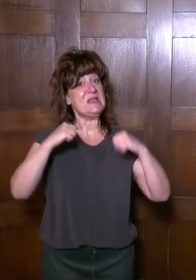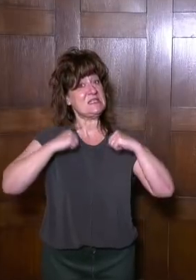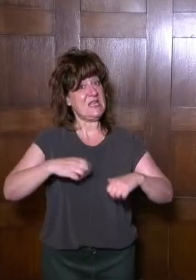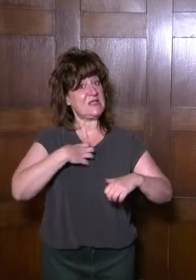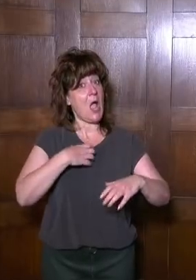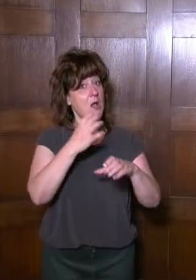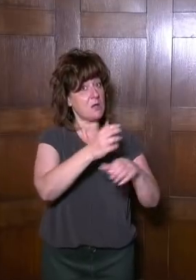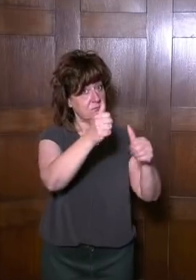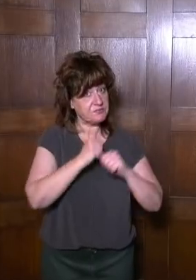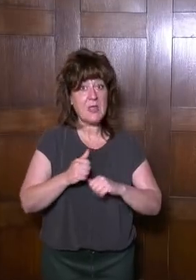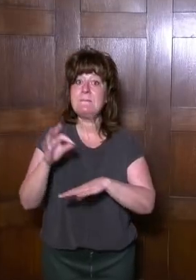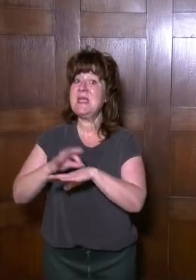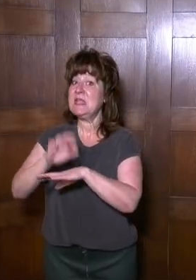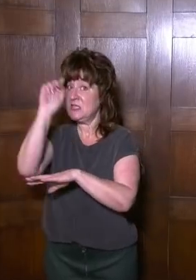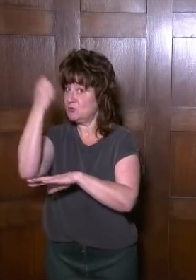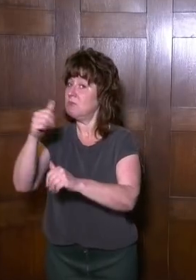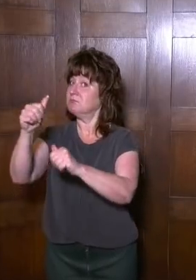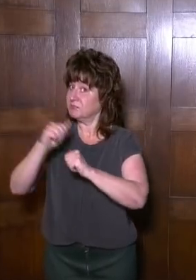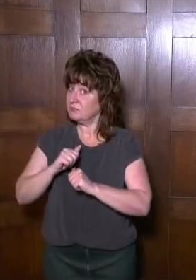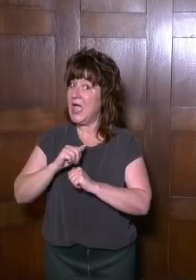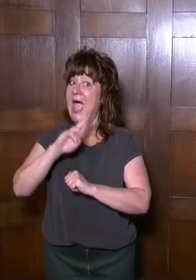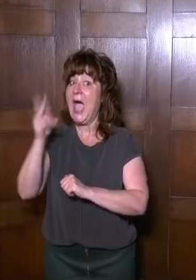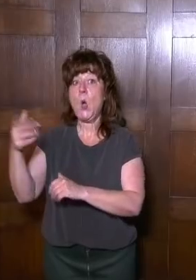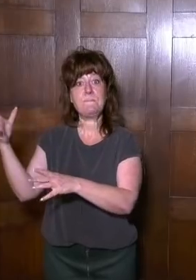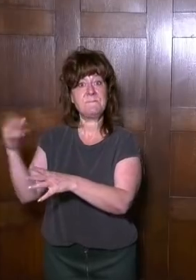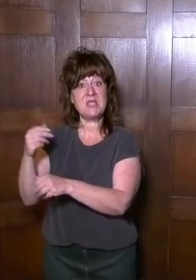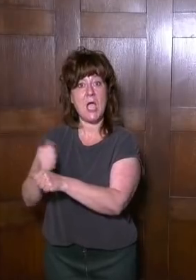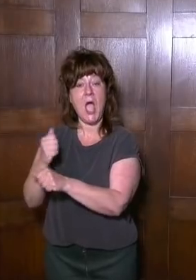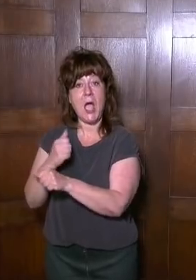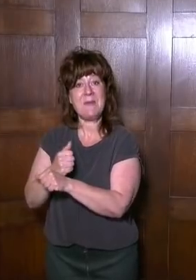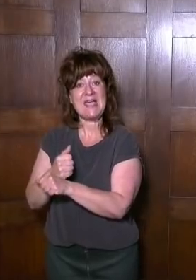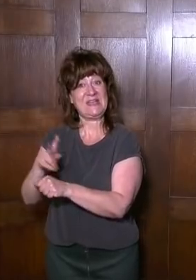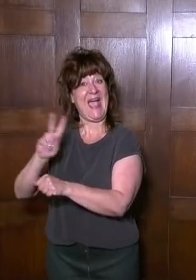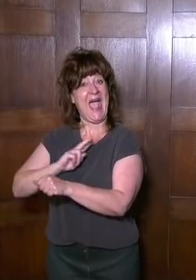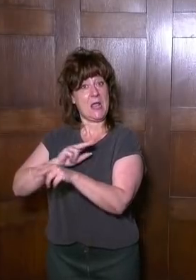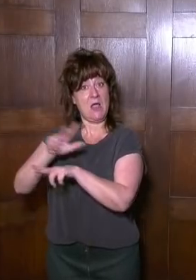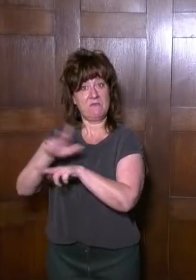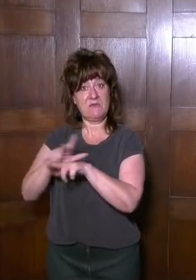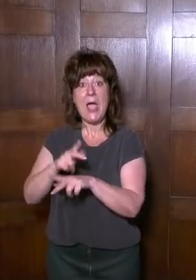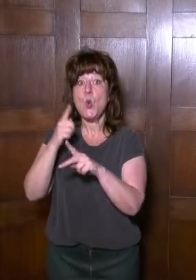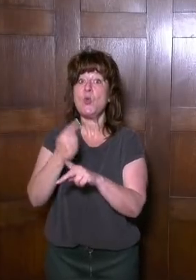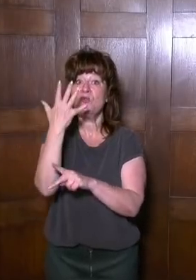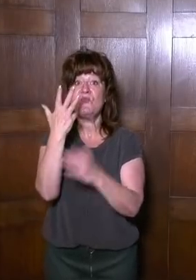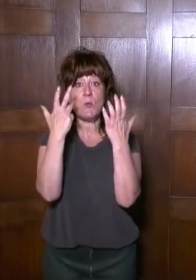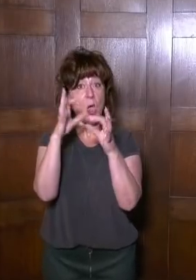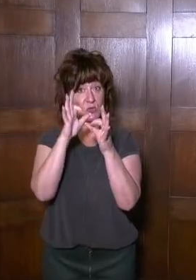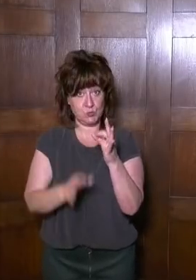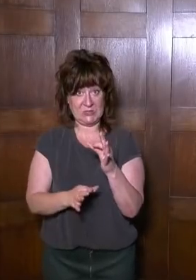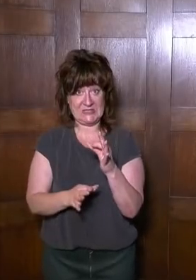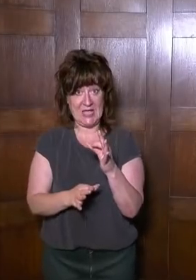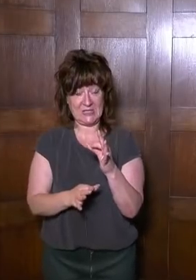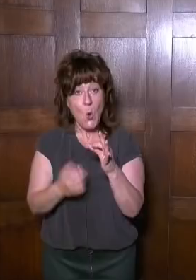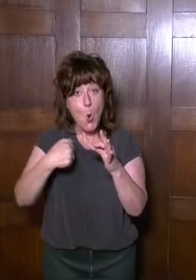Krankenkassen, von Medizinstudenten, von Mitarbeitern aus der eigenen Verwaltung und wir haben 95% unserer eigenen Mitarbeiter